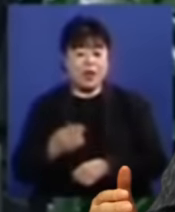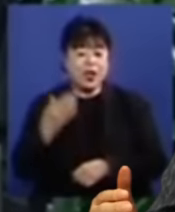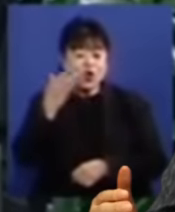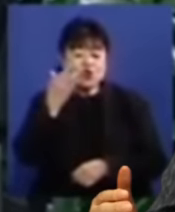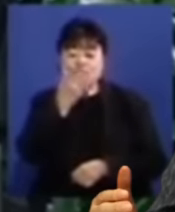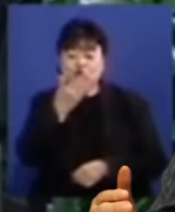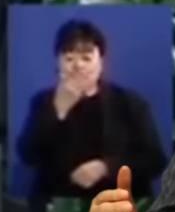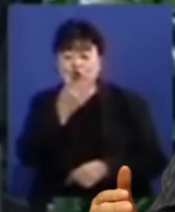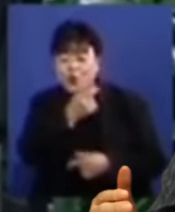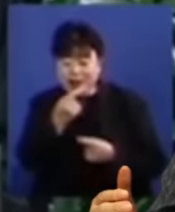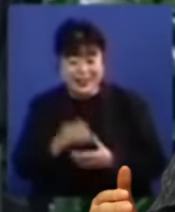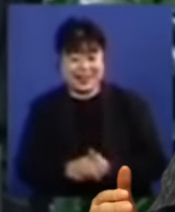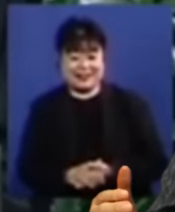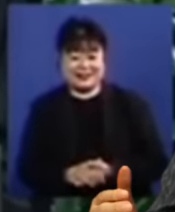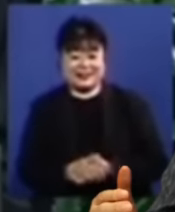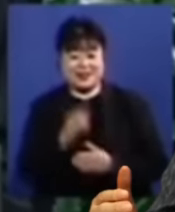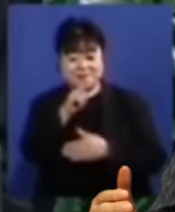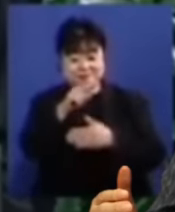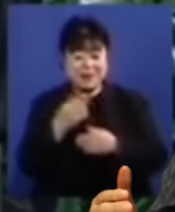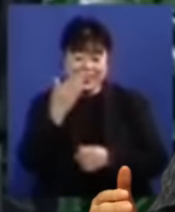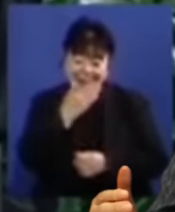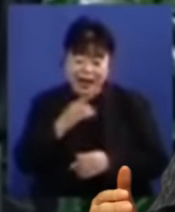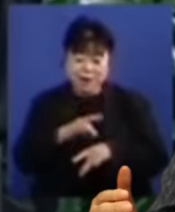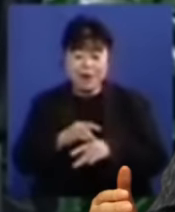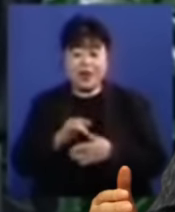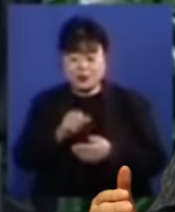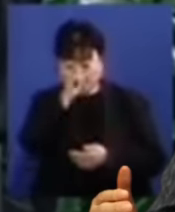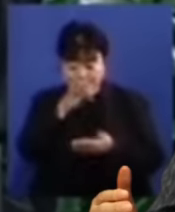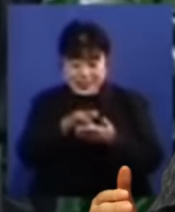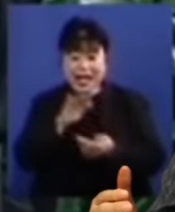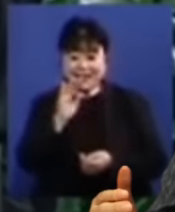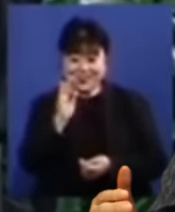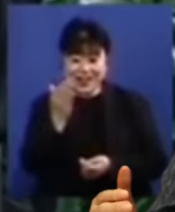된다. 마음에 달고 뼈에 양약이 된다.